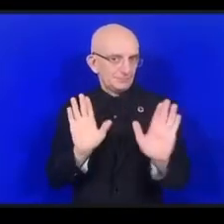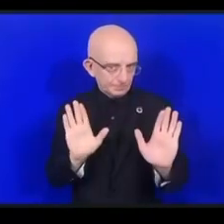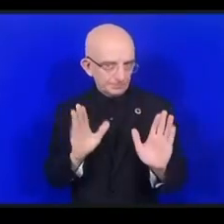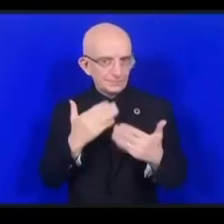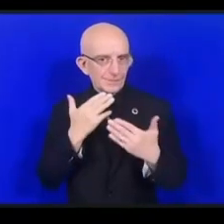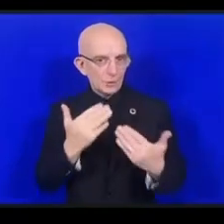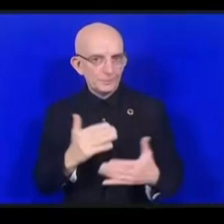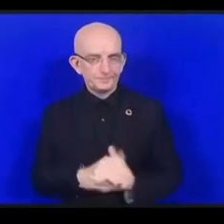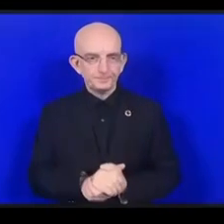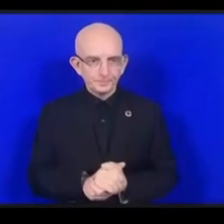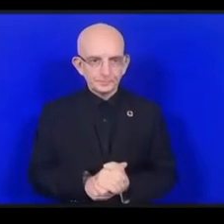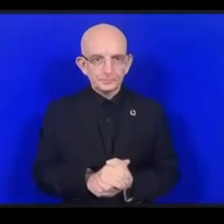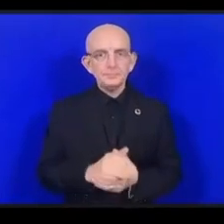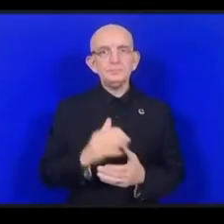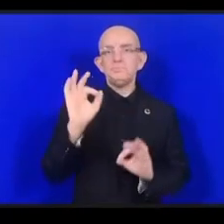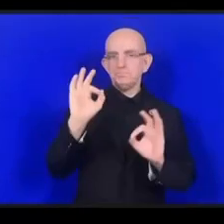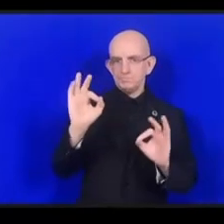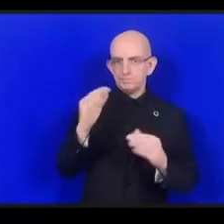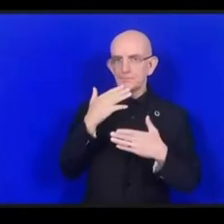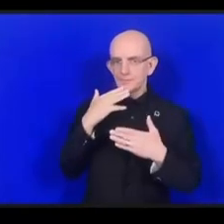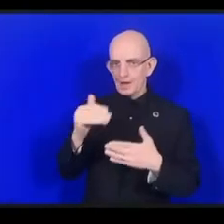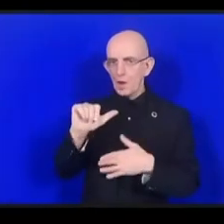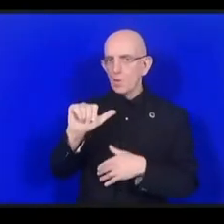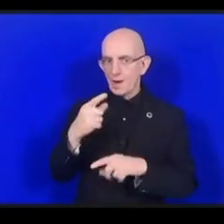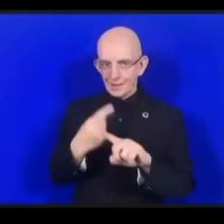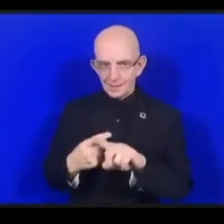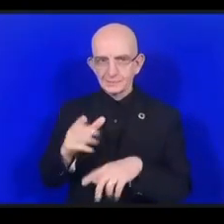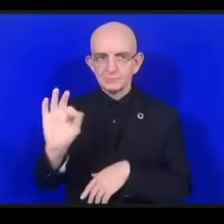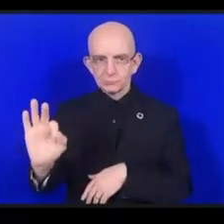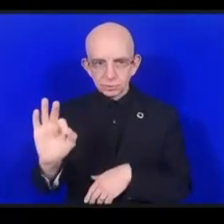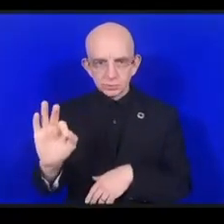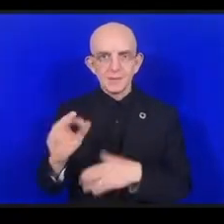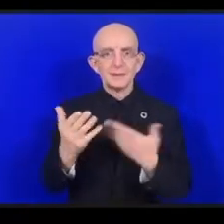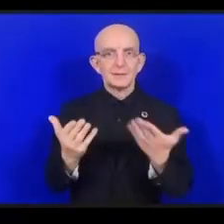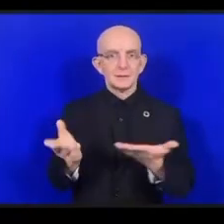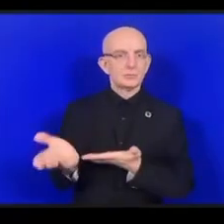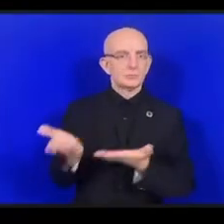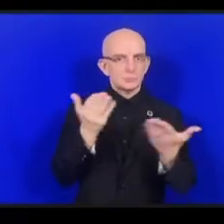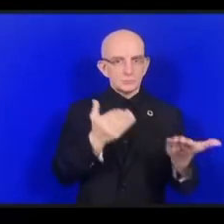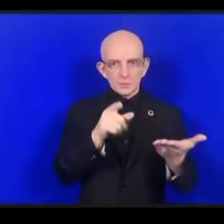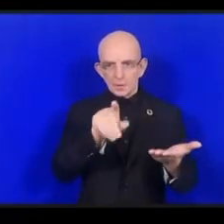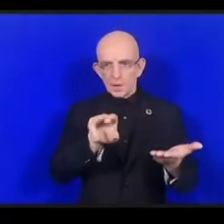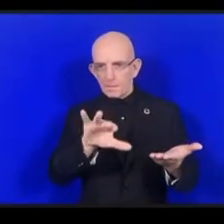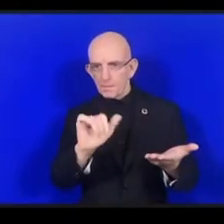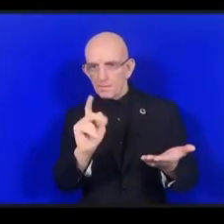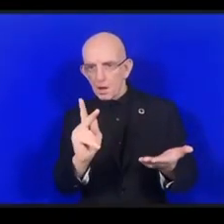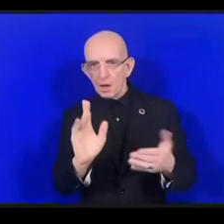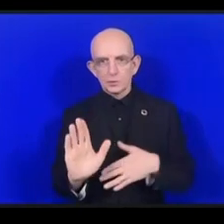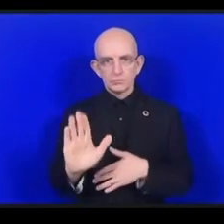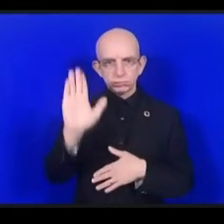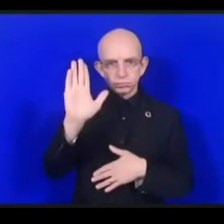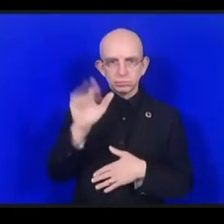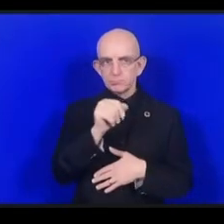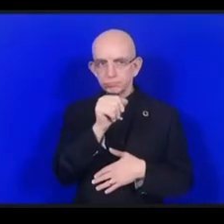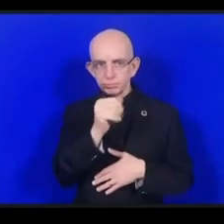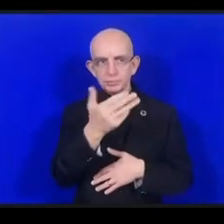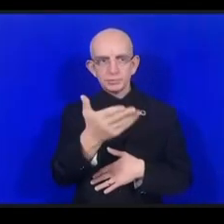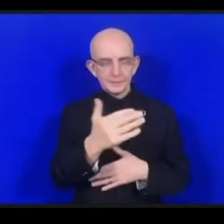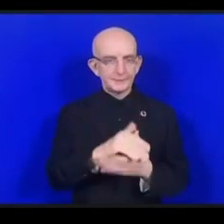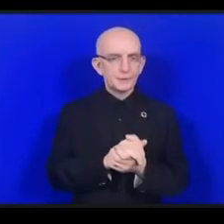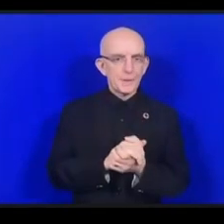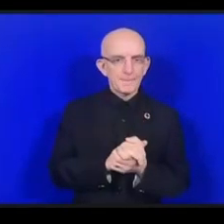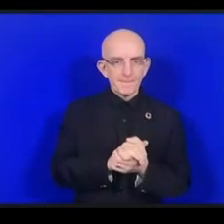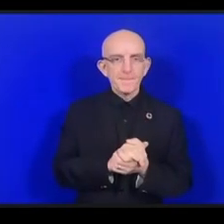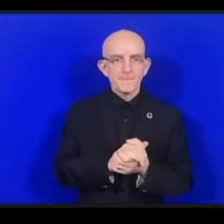到。下面有请下一位嘉宾，现场的观众，谢谢 Marcus， 我叫